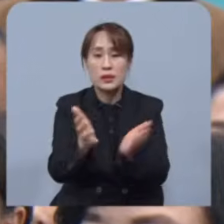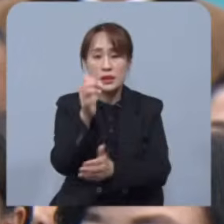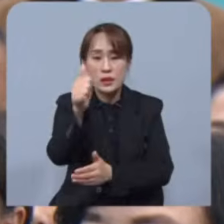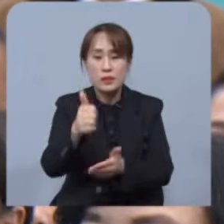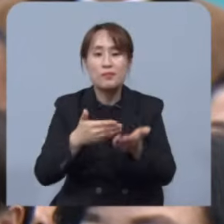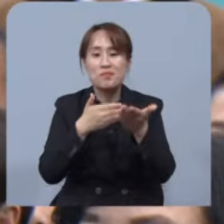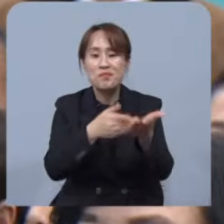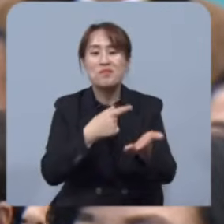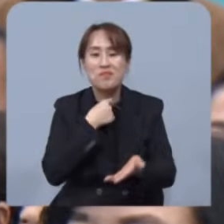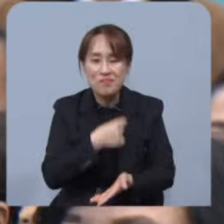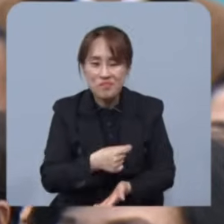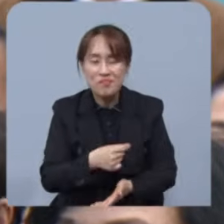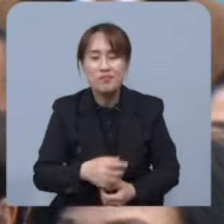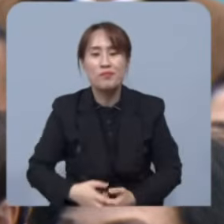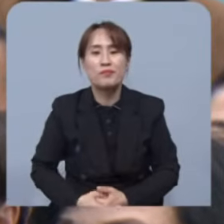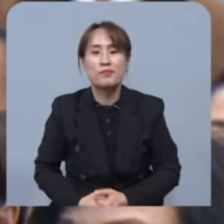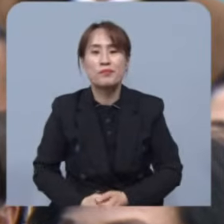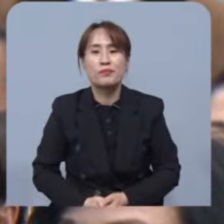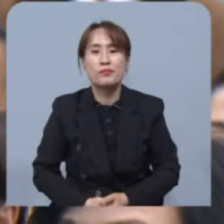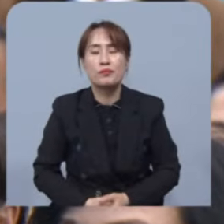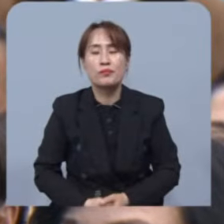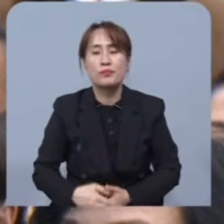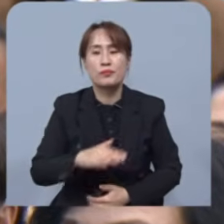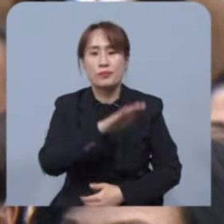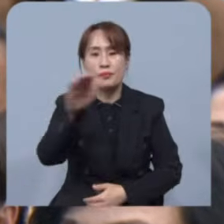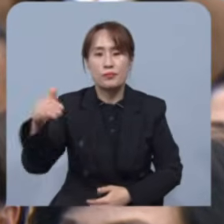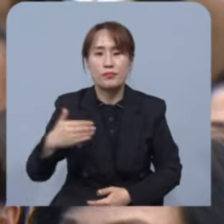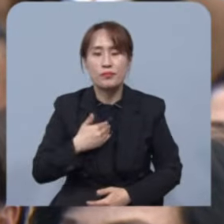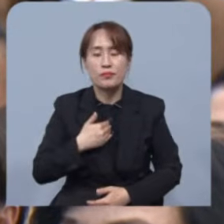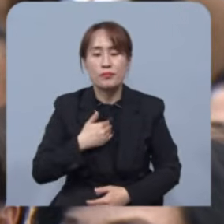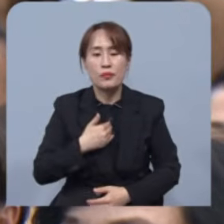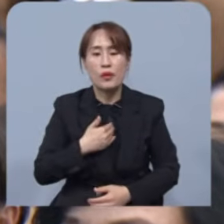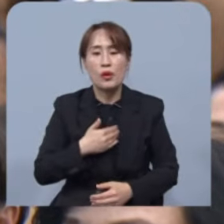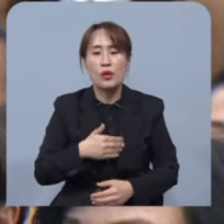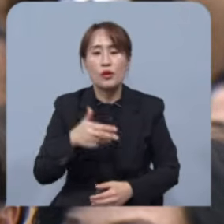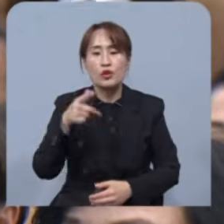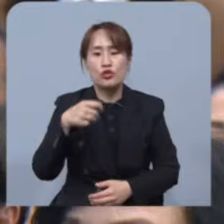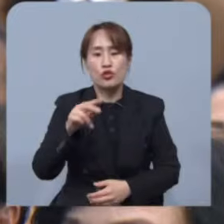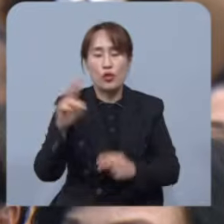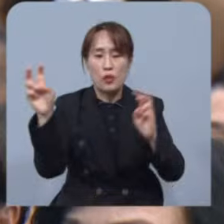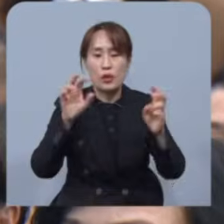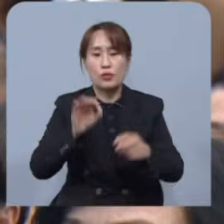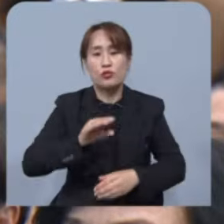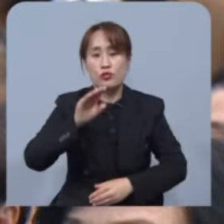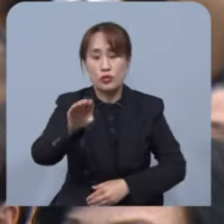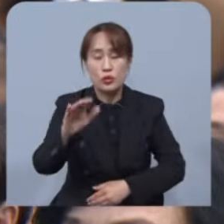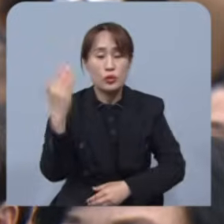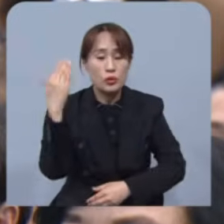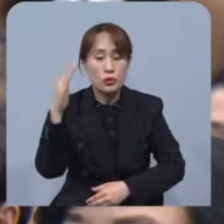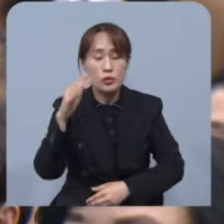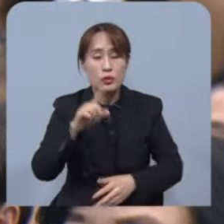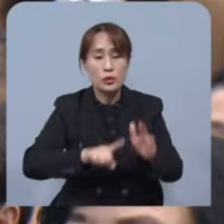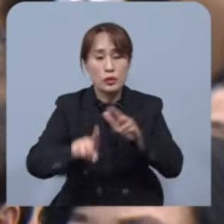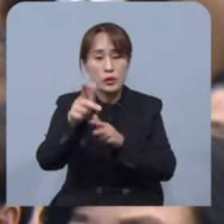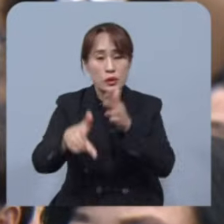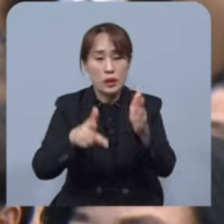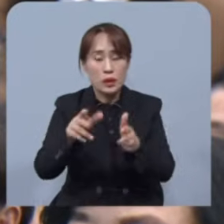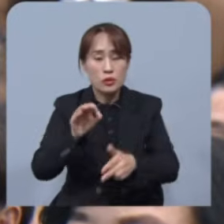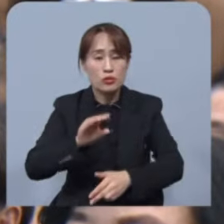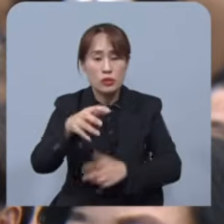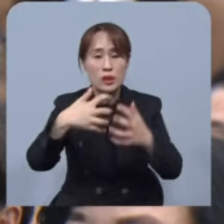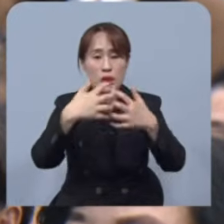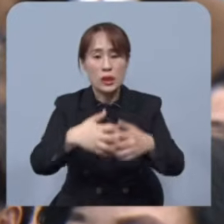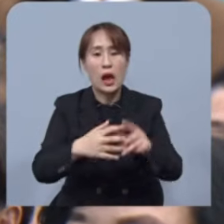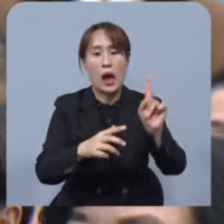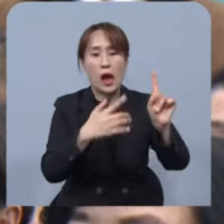좀 말씀드리고 싶은 부분이 있습니다. 저희가 이제 중견기업이고 투자를 한번 하게 되면 최근에 첨단 산업의 투자 장비 가격은